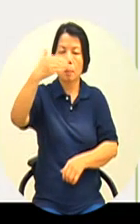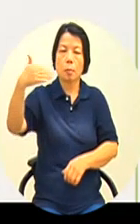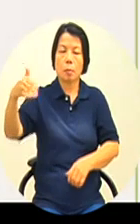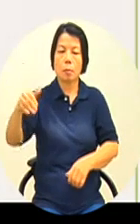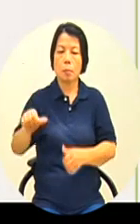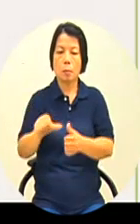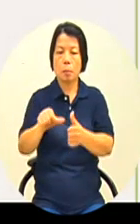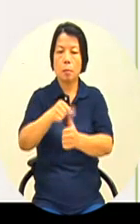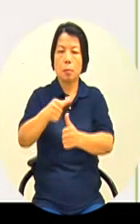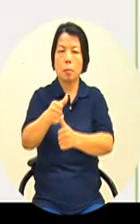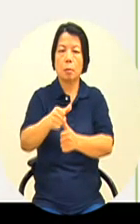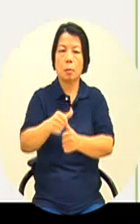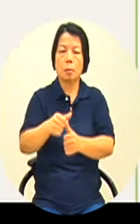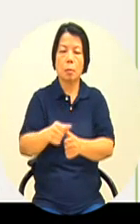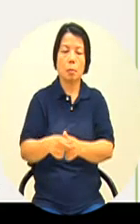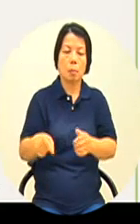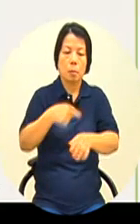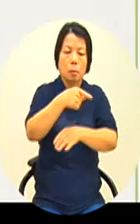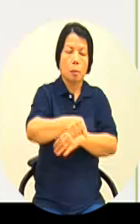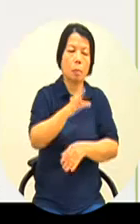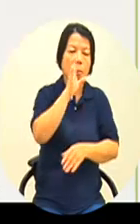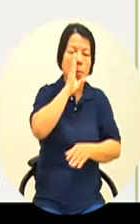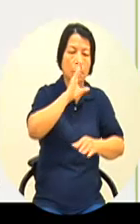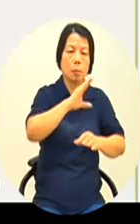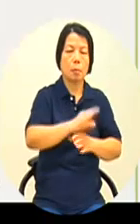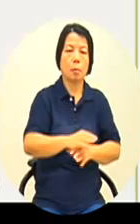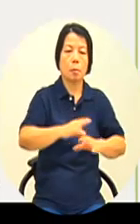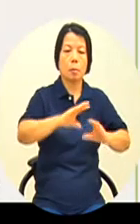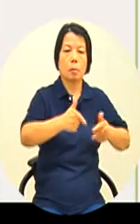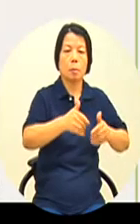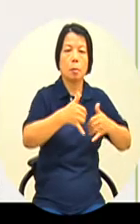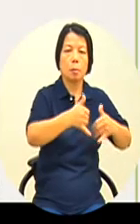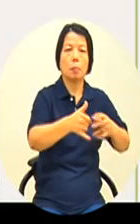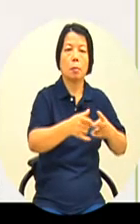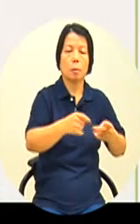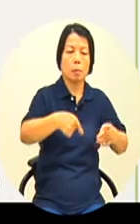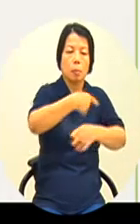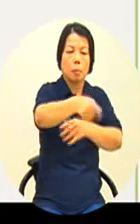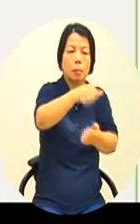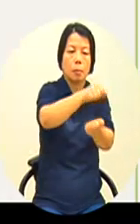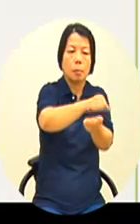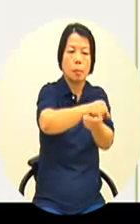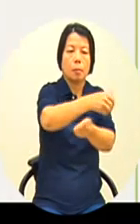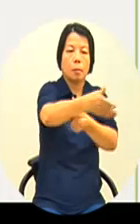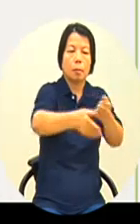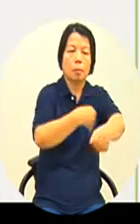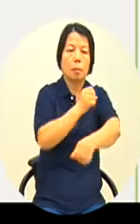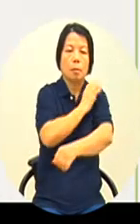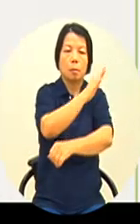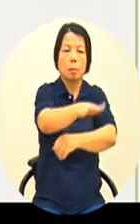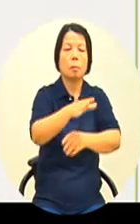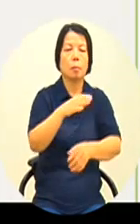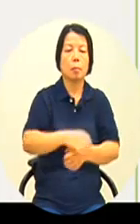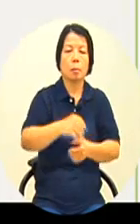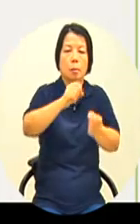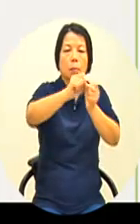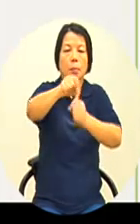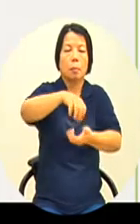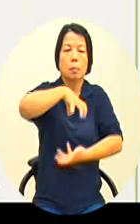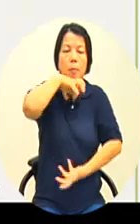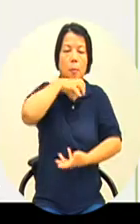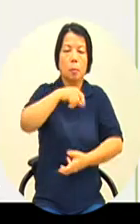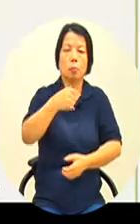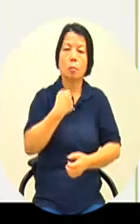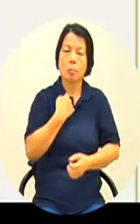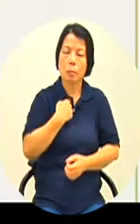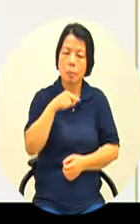啊，咱二头前这条国泰路，啊，你要走丁青路，伊的终点站丁青路了，终点站是走伊个是长庚医院嘛，不就了解是安尼